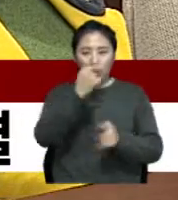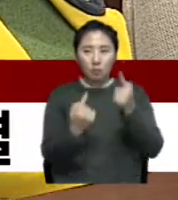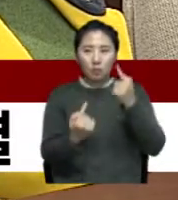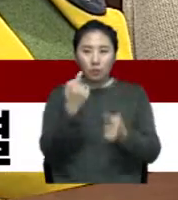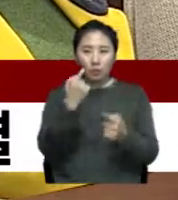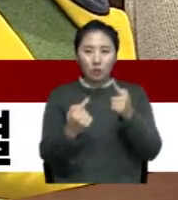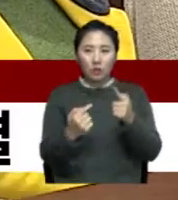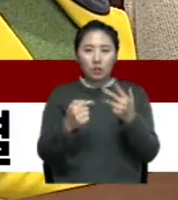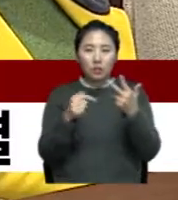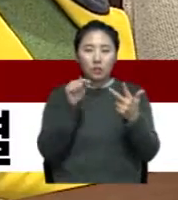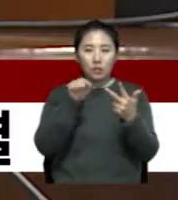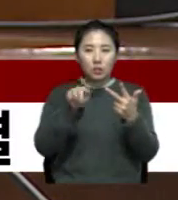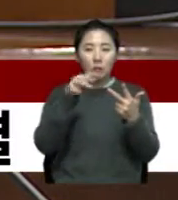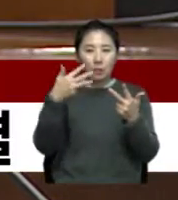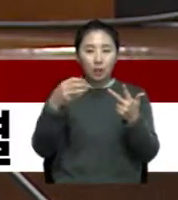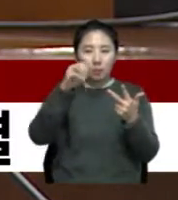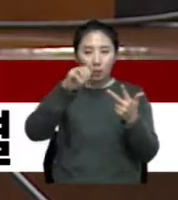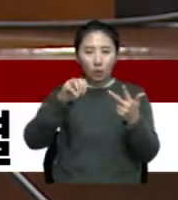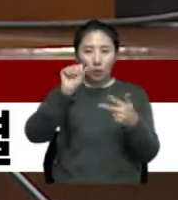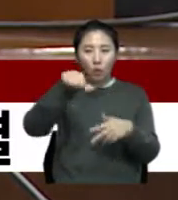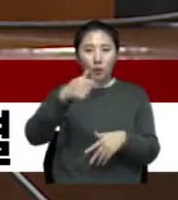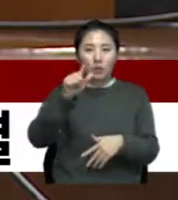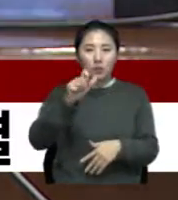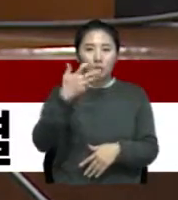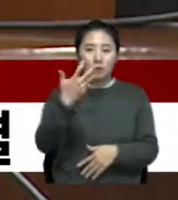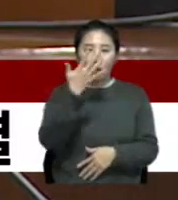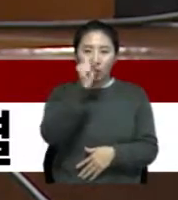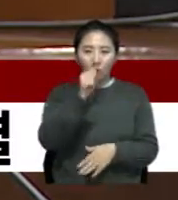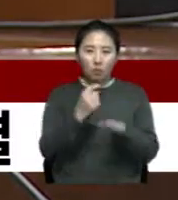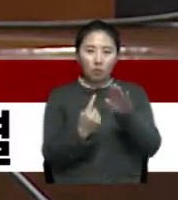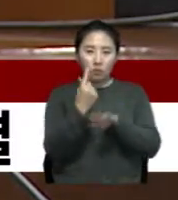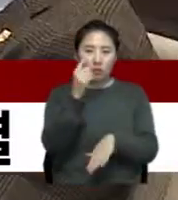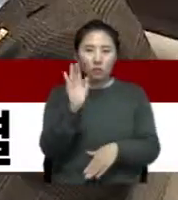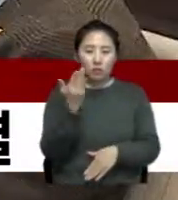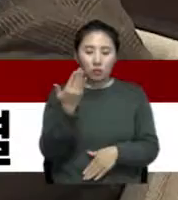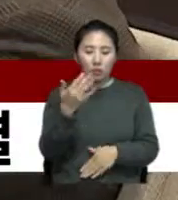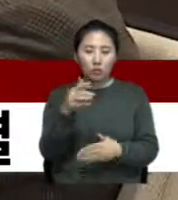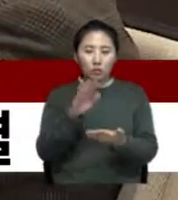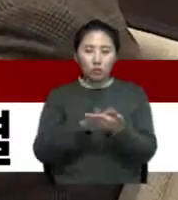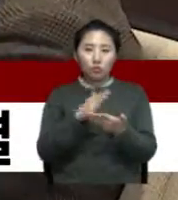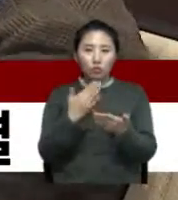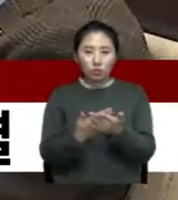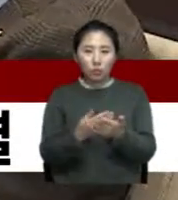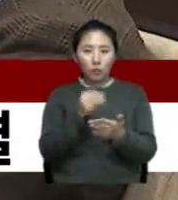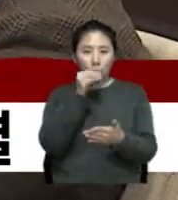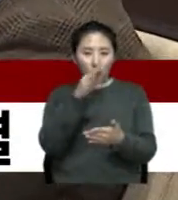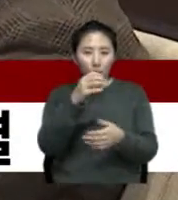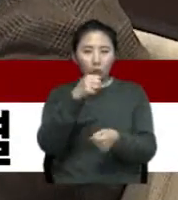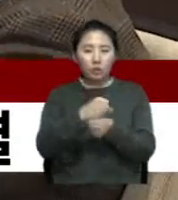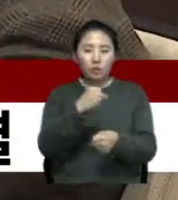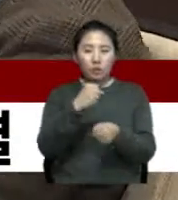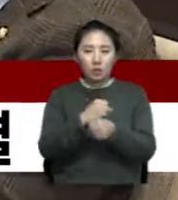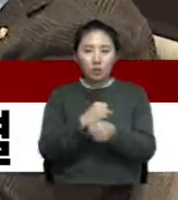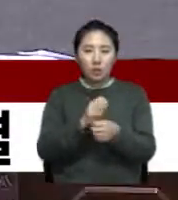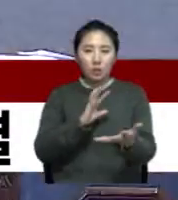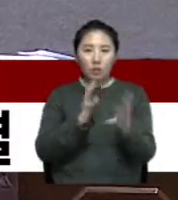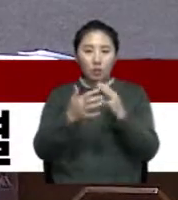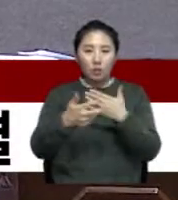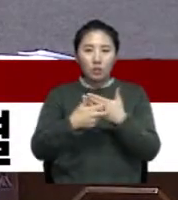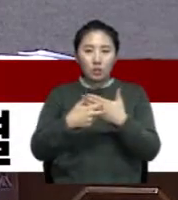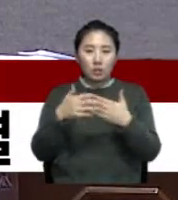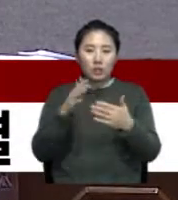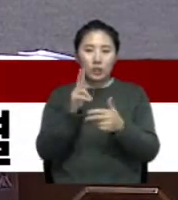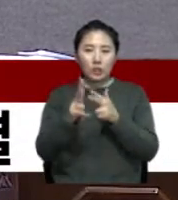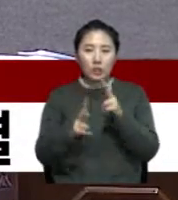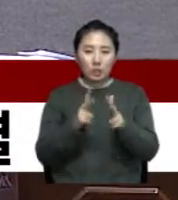7.8% 잉 510 8억 원이 증가한 규모입니다 수정 안에는 종량제봉투 제작과 글로벌 의료관광